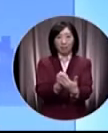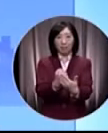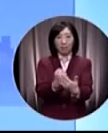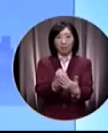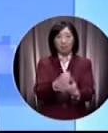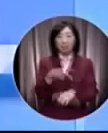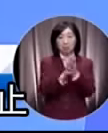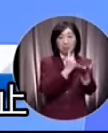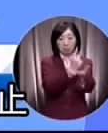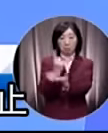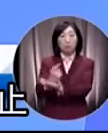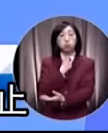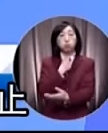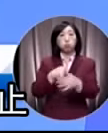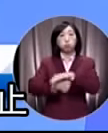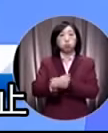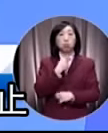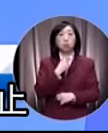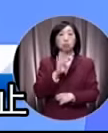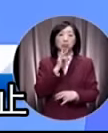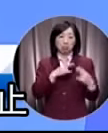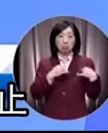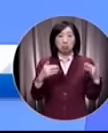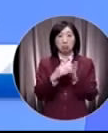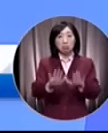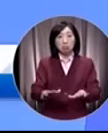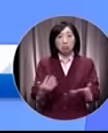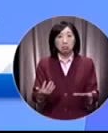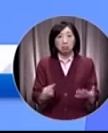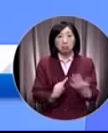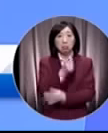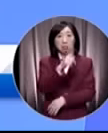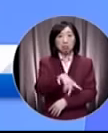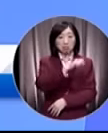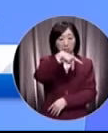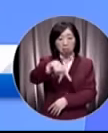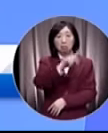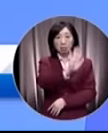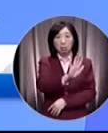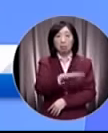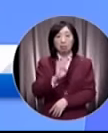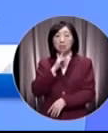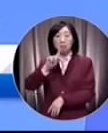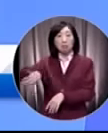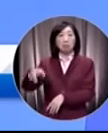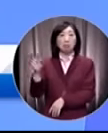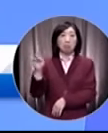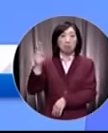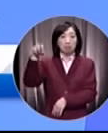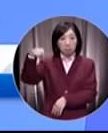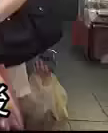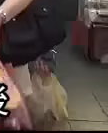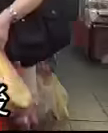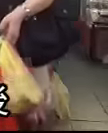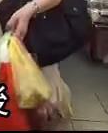问蔡英文， 为什么蔡主席你到今天为止只谈 TPP 必谈 RCEP， 逢中